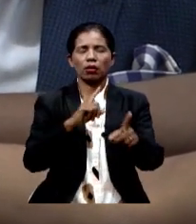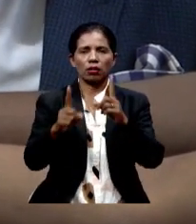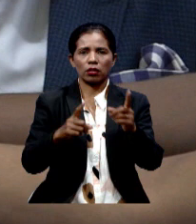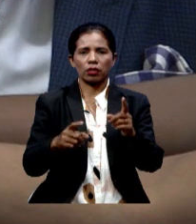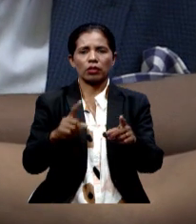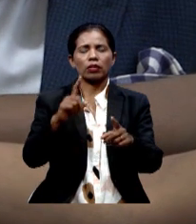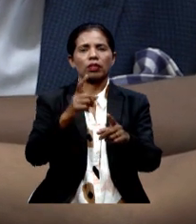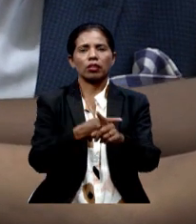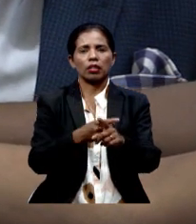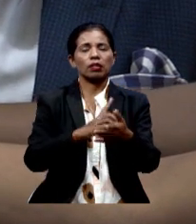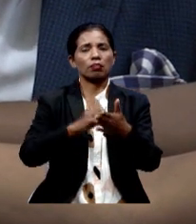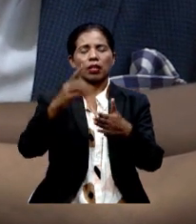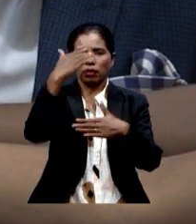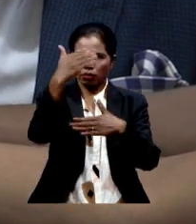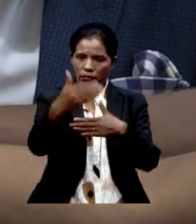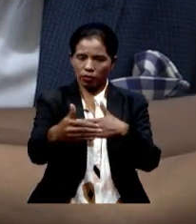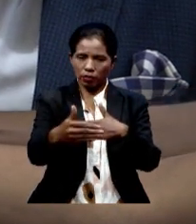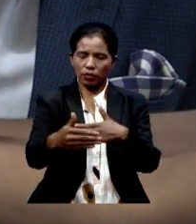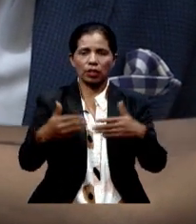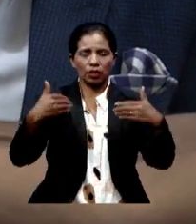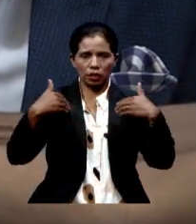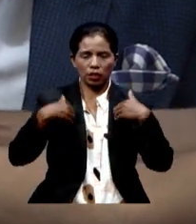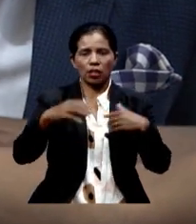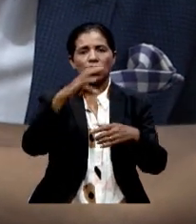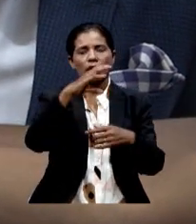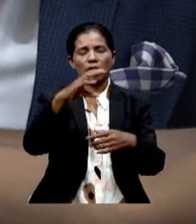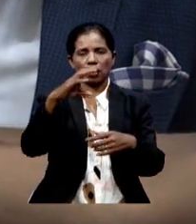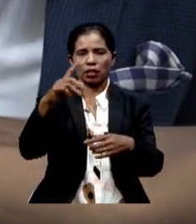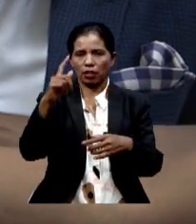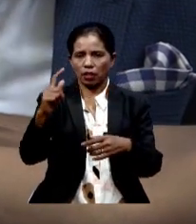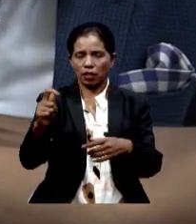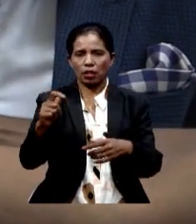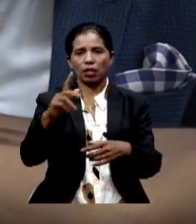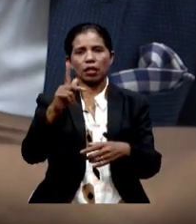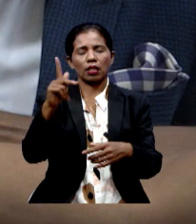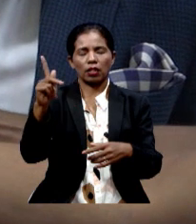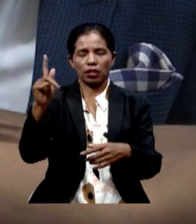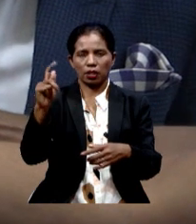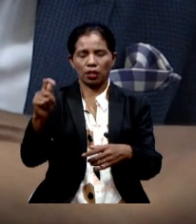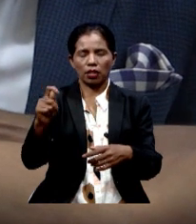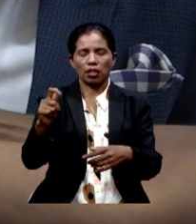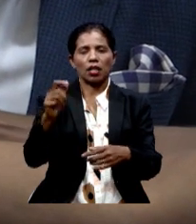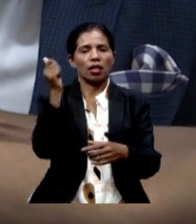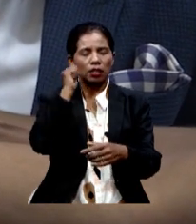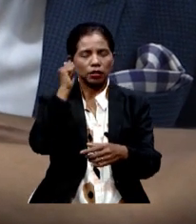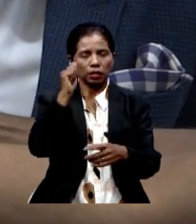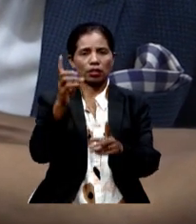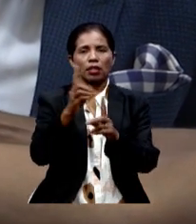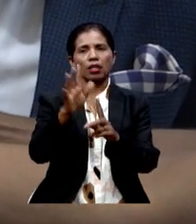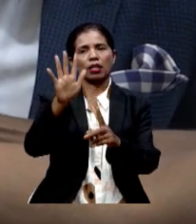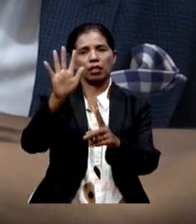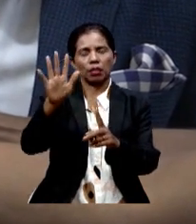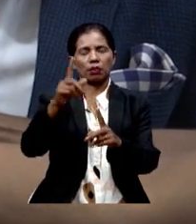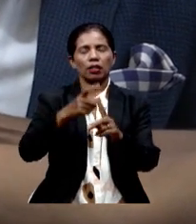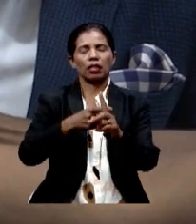depan akan ada KTT ASEAN, ASEAN Summit, tanggal 5 sampai tanggal 7 di Jakarta. Dan